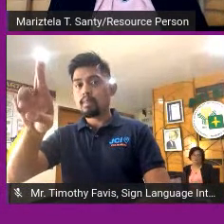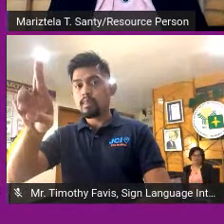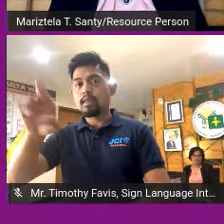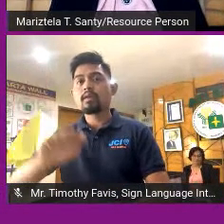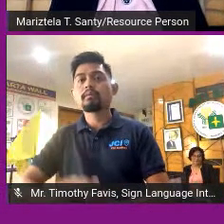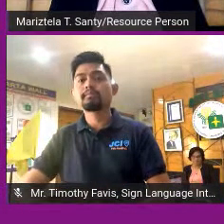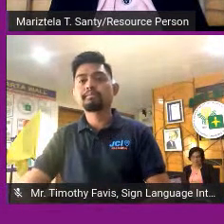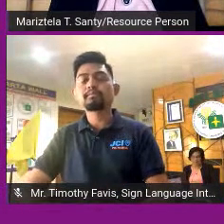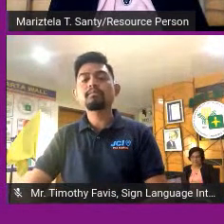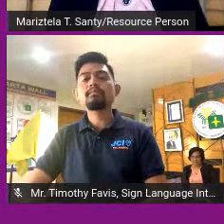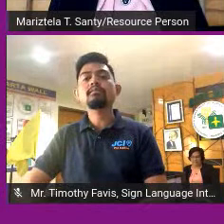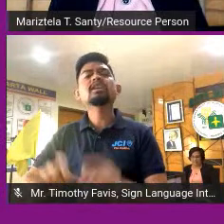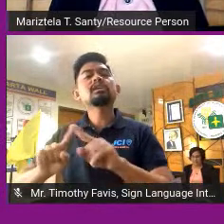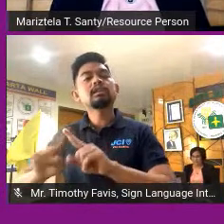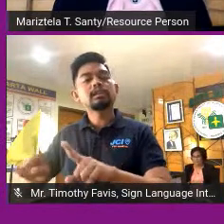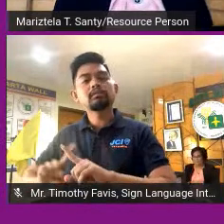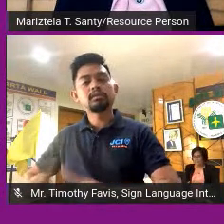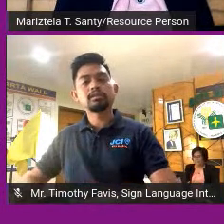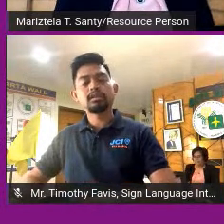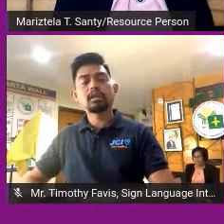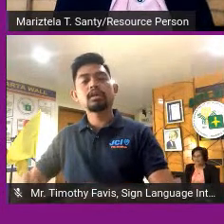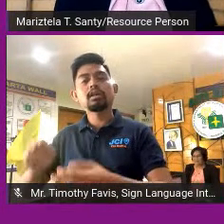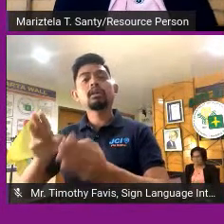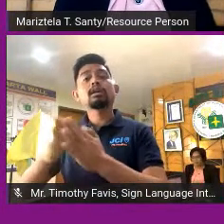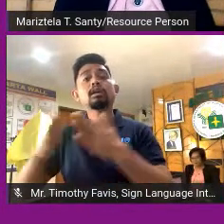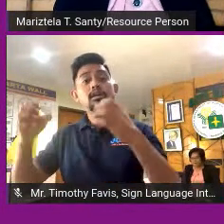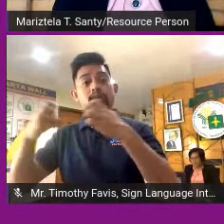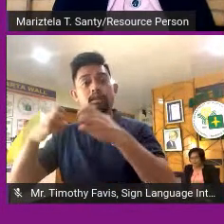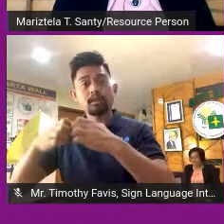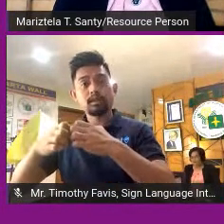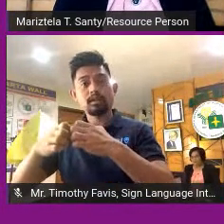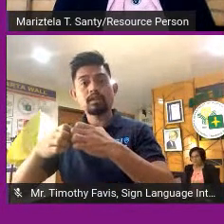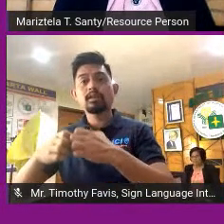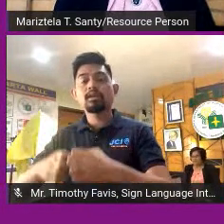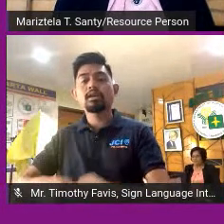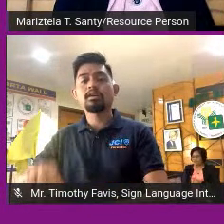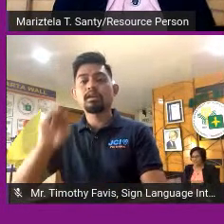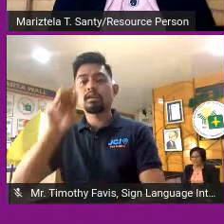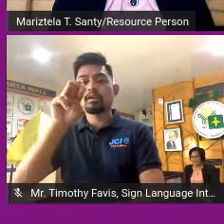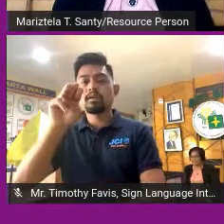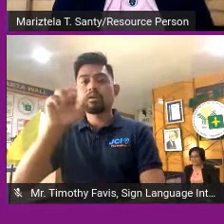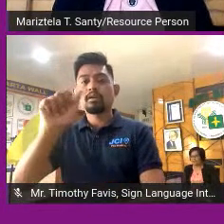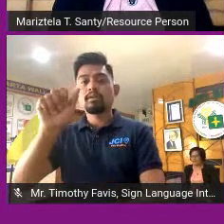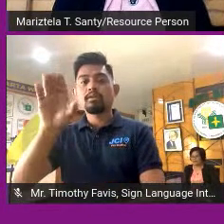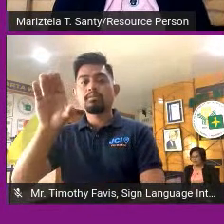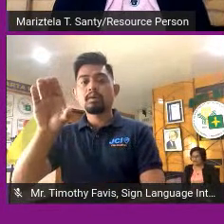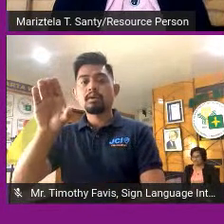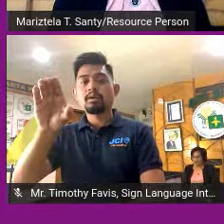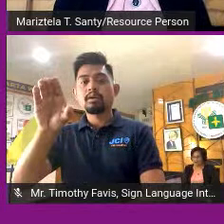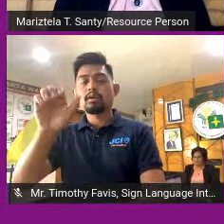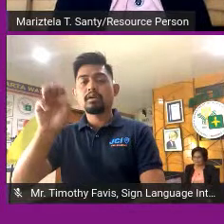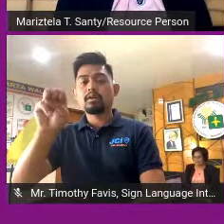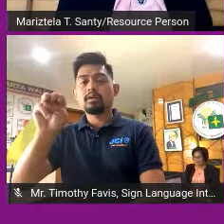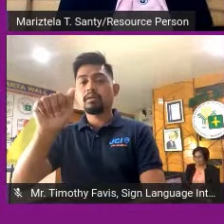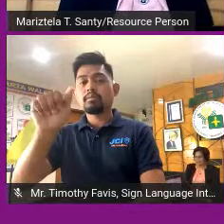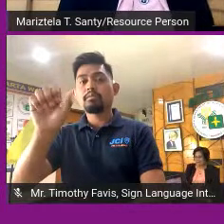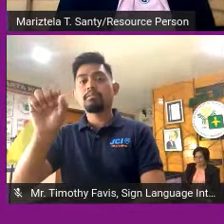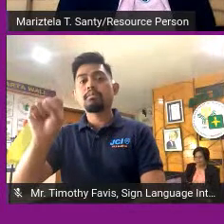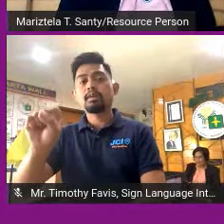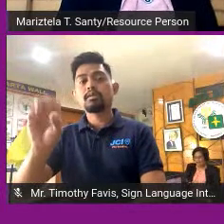or feminine. It is variable. It differs in societies and differ at